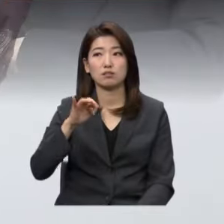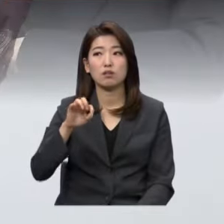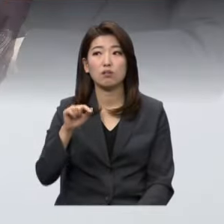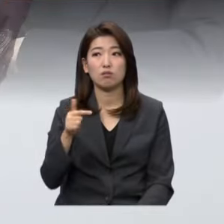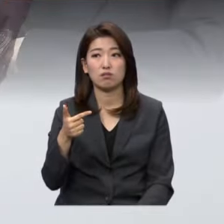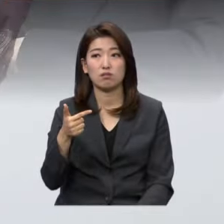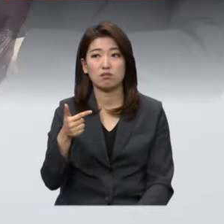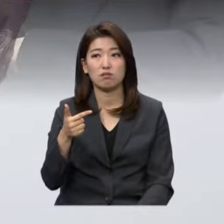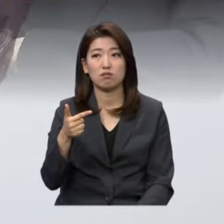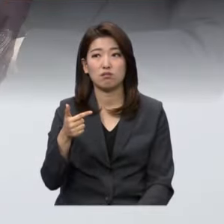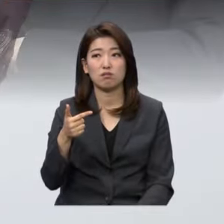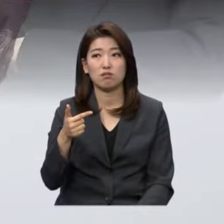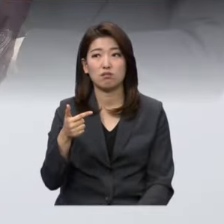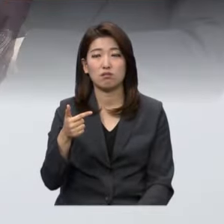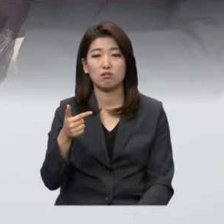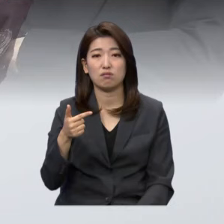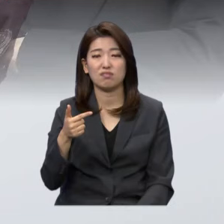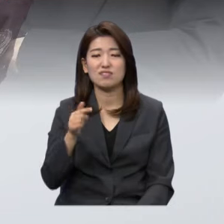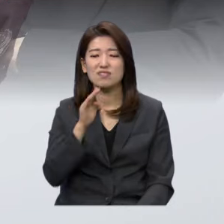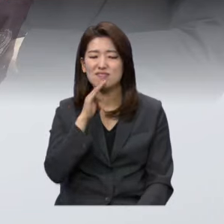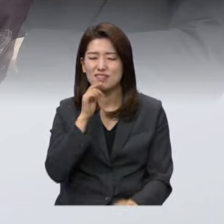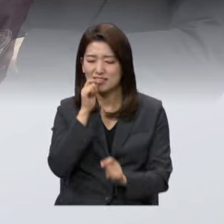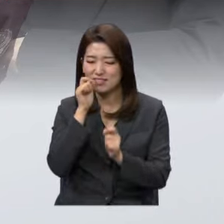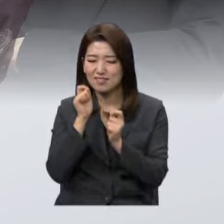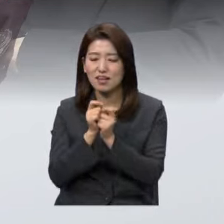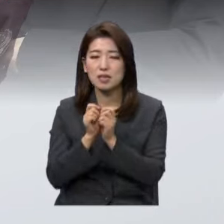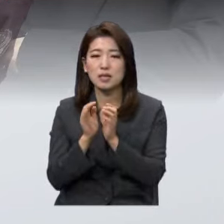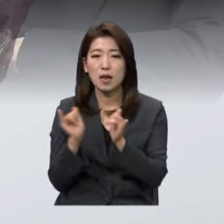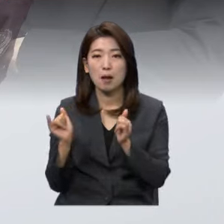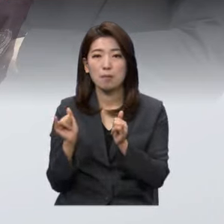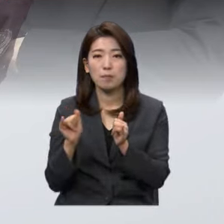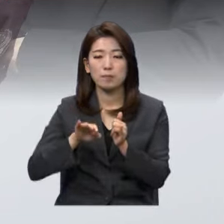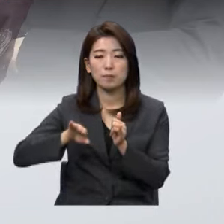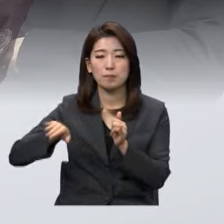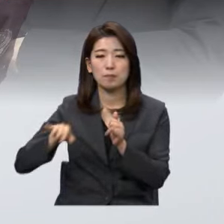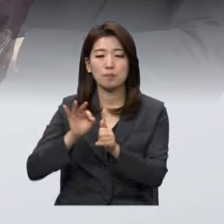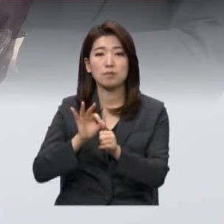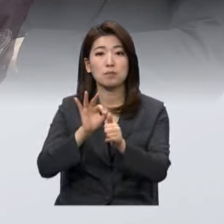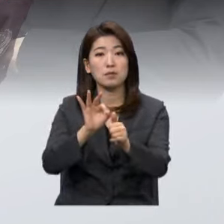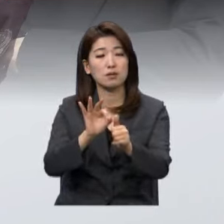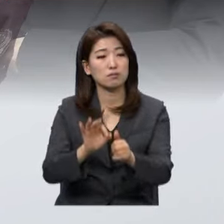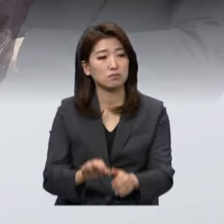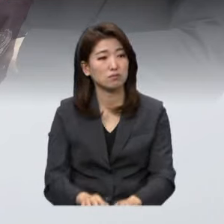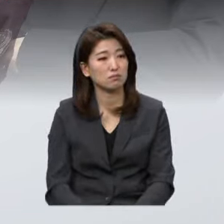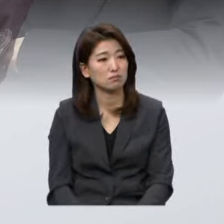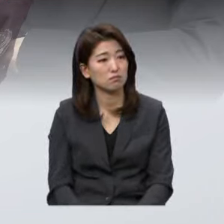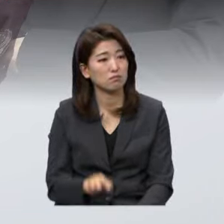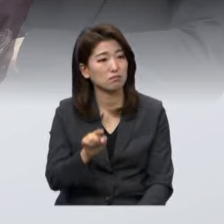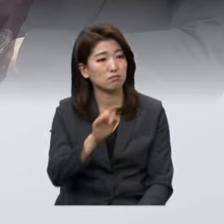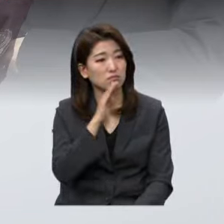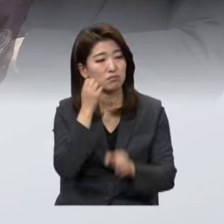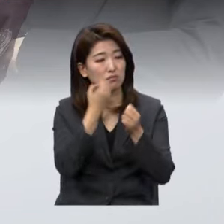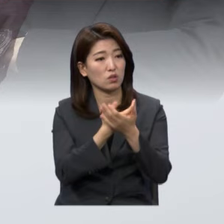처장이가 하는 사람 김모씨 갖다 놨어요 그러면 이게 국민이 봐서도 이게